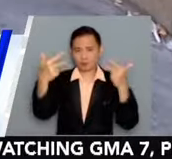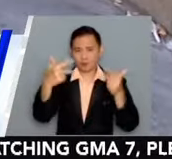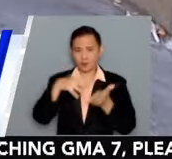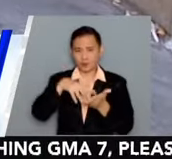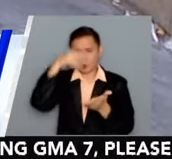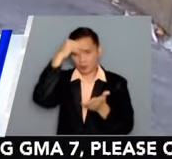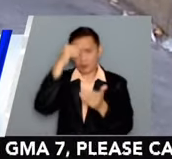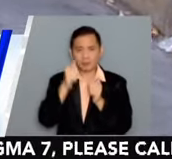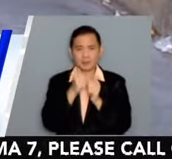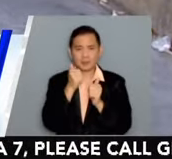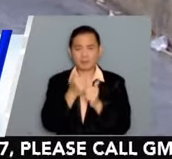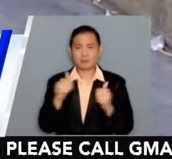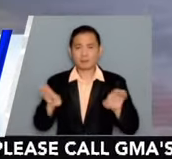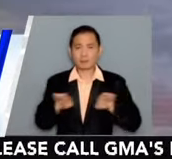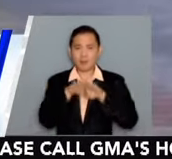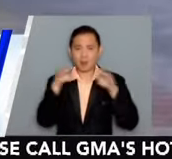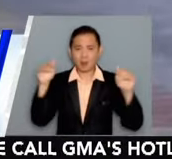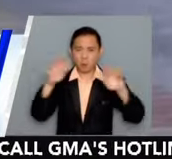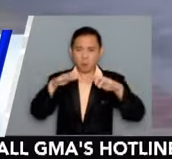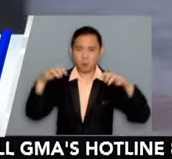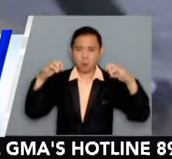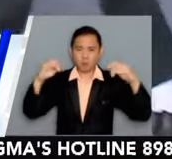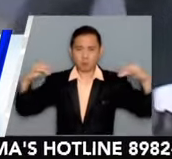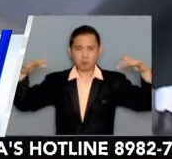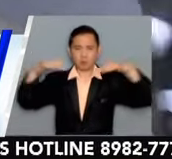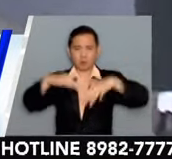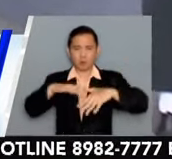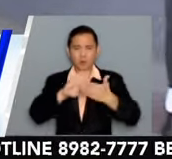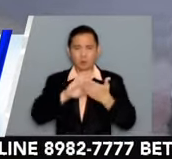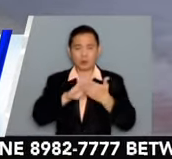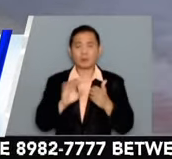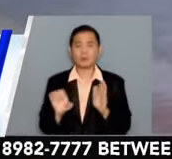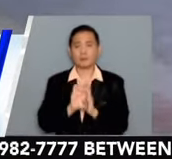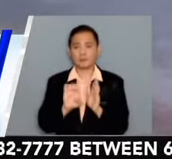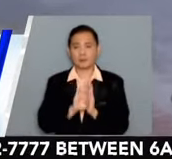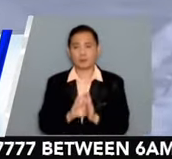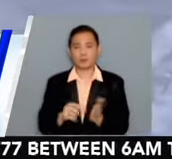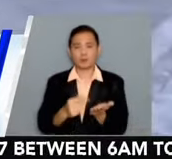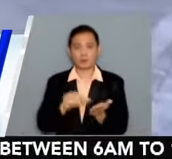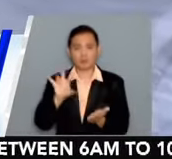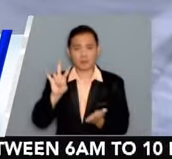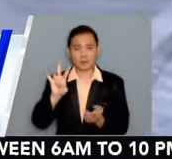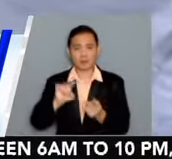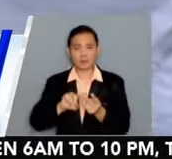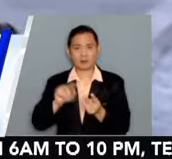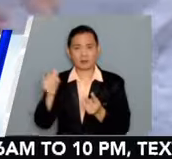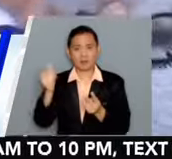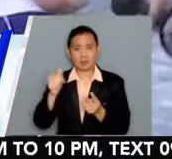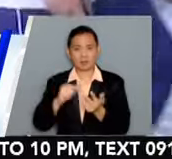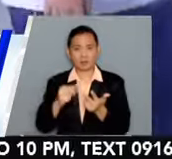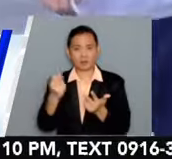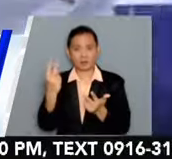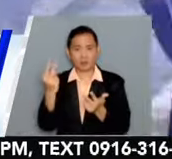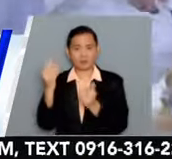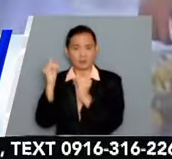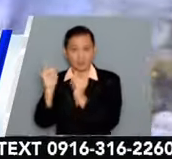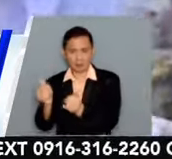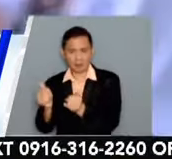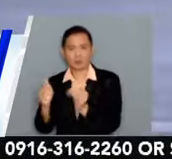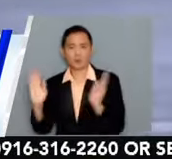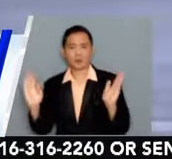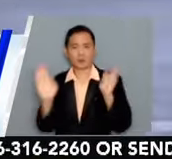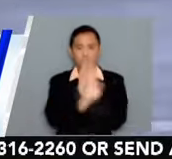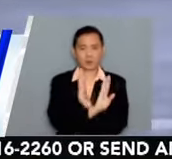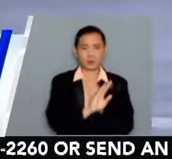ng mga estudyante. Halimbawa, pare-pareho ang pasok ng grade 7, 10 at 12, habang pare-pareho naman ang grade 8, 9